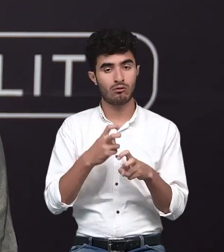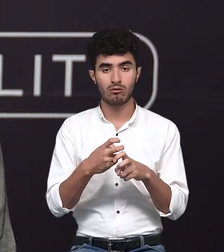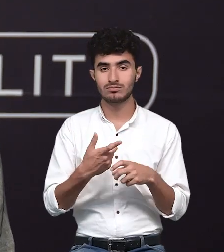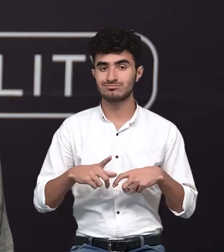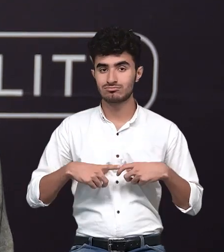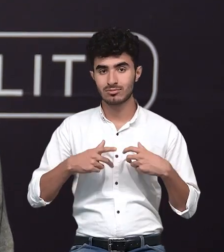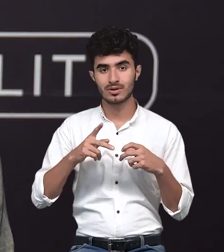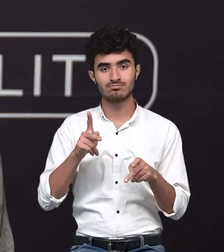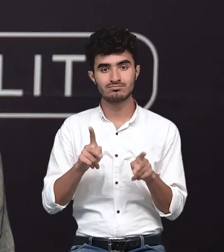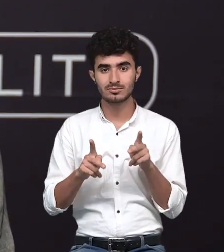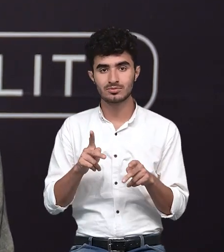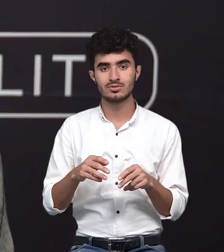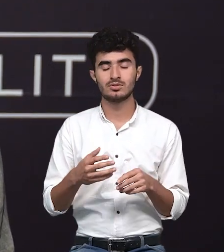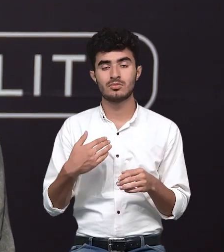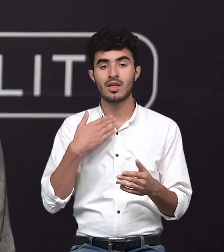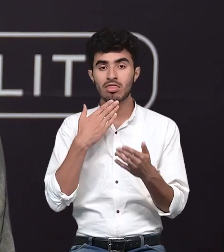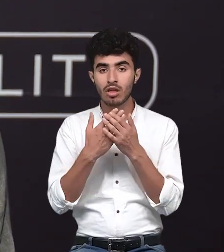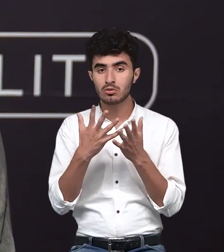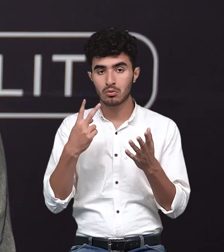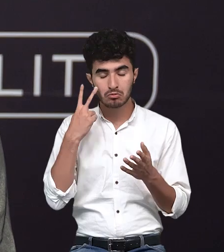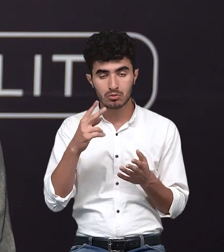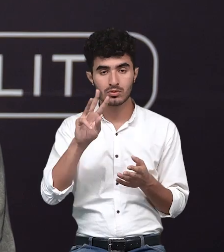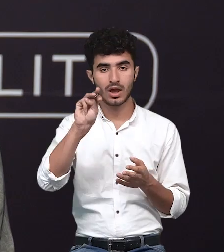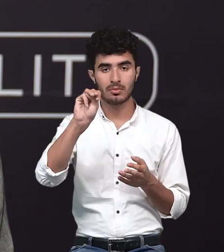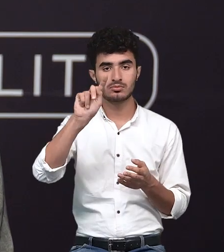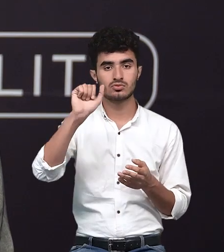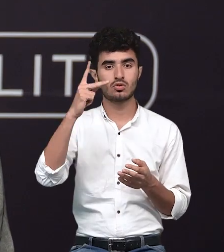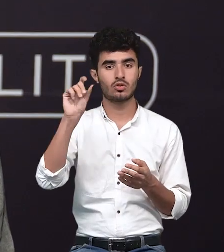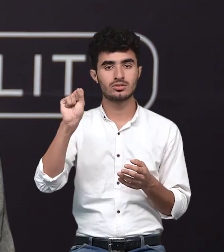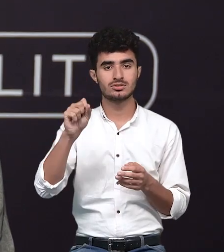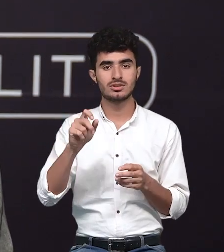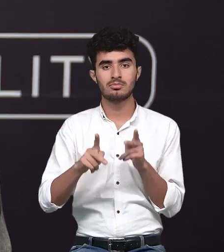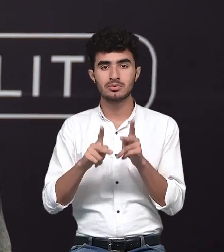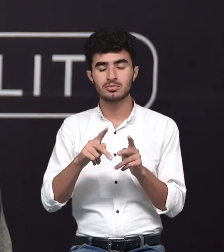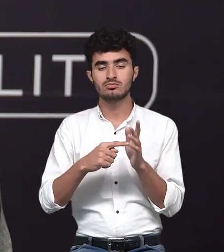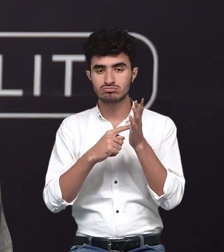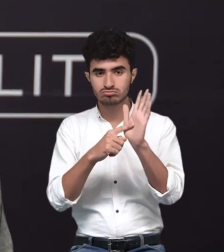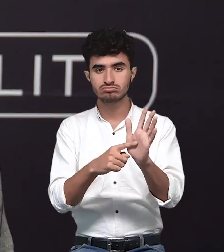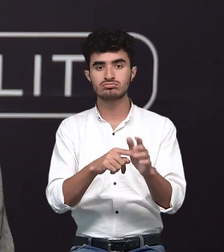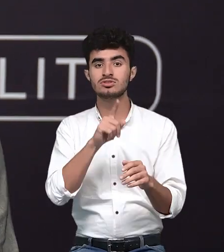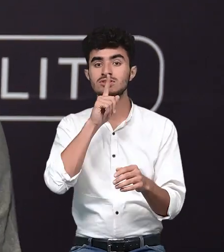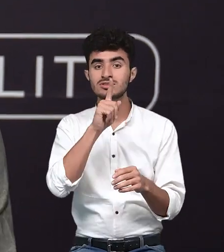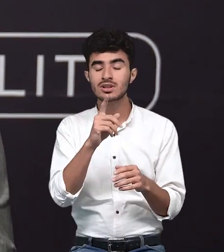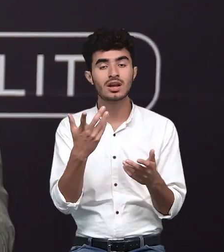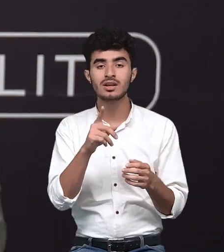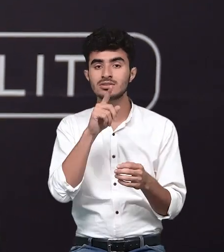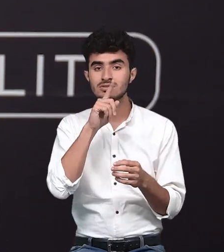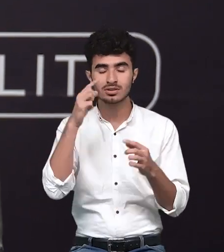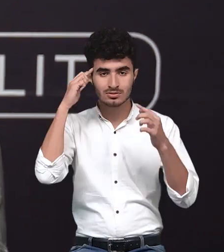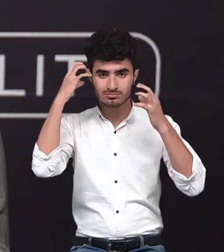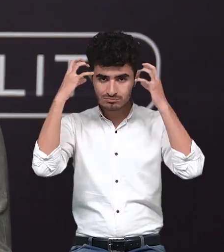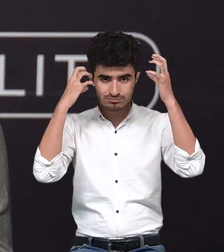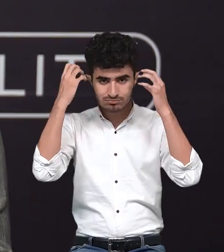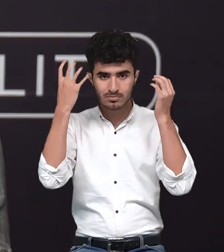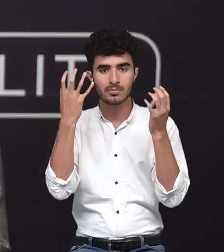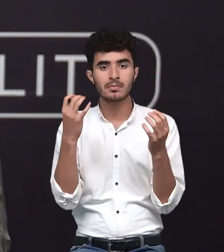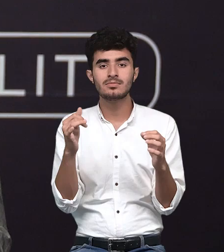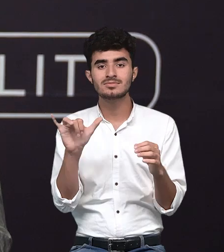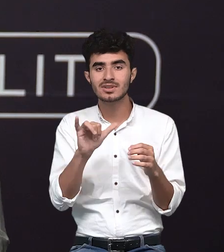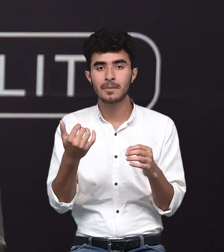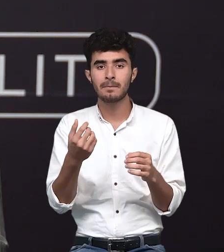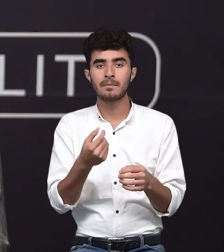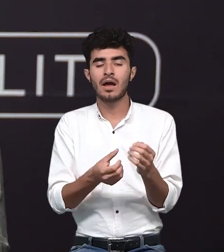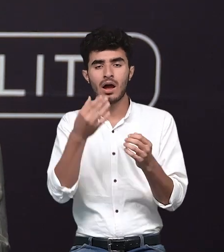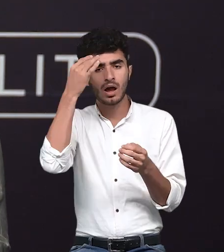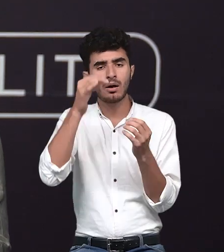टॉक की कि लोगों को ये अवेयरनेस दी जाए कि ये एक बायोलॉजिकल इलनेस है और इसकी अवेयर होगी तो ये पिक हो जाएगी।